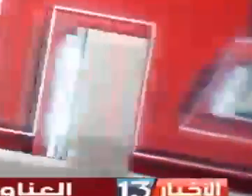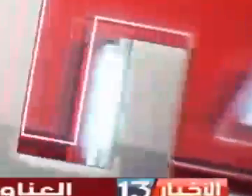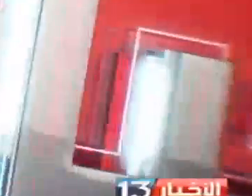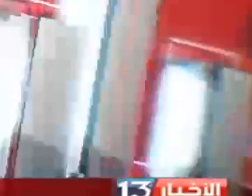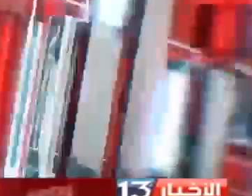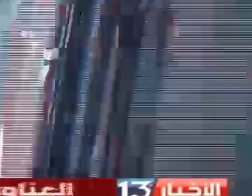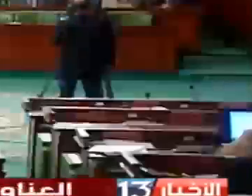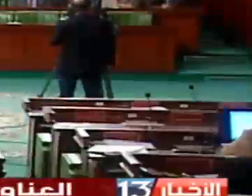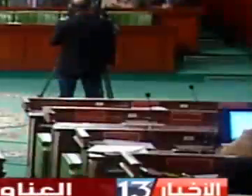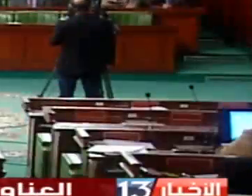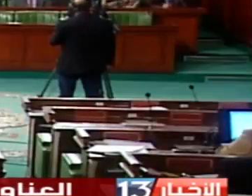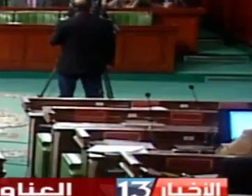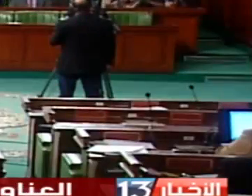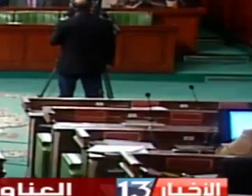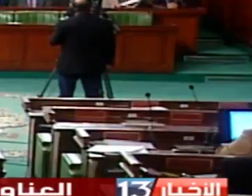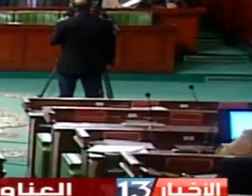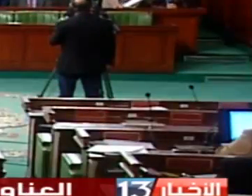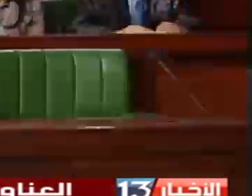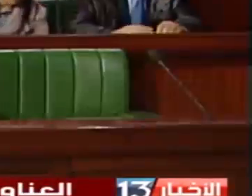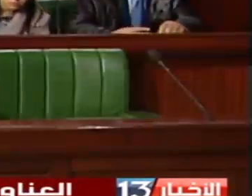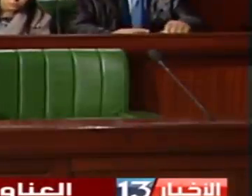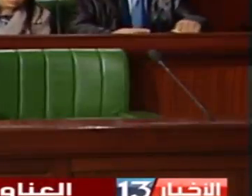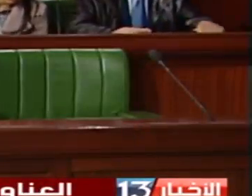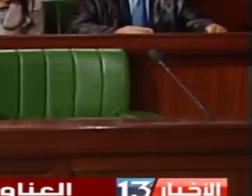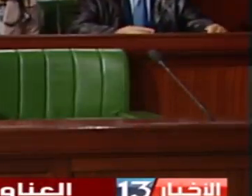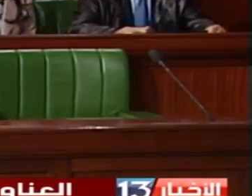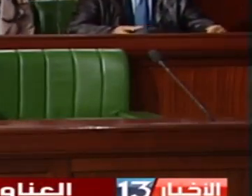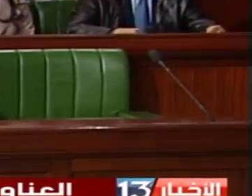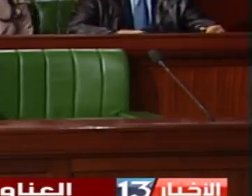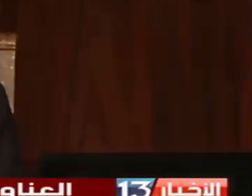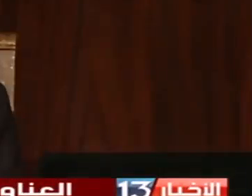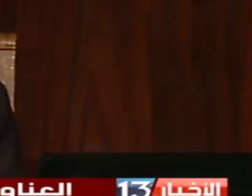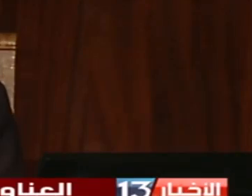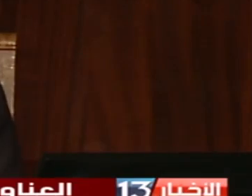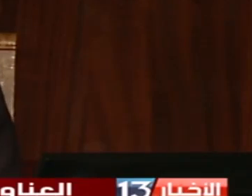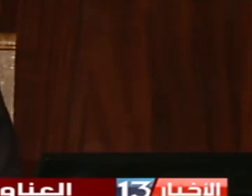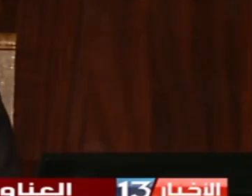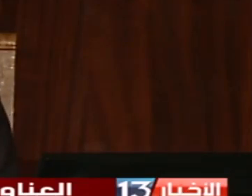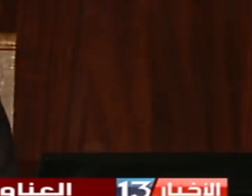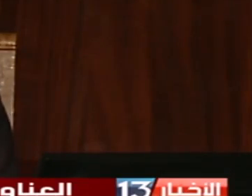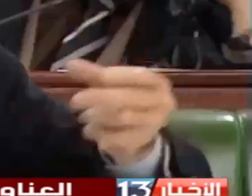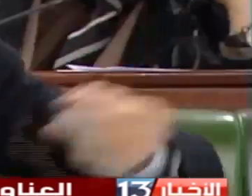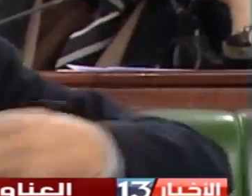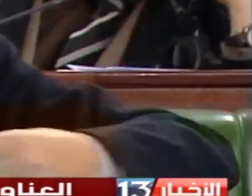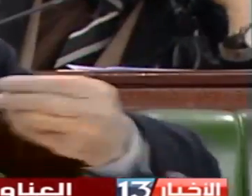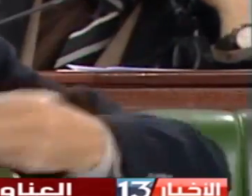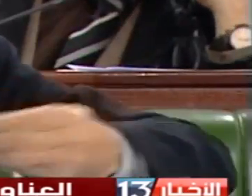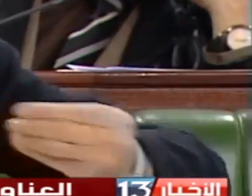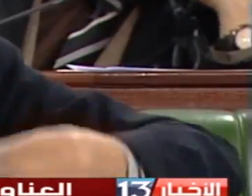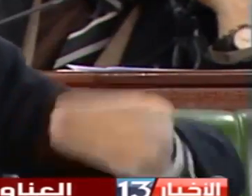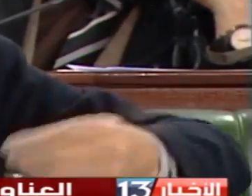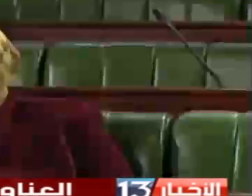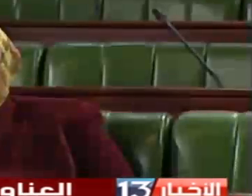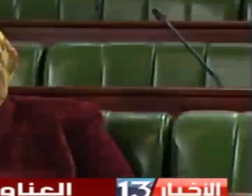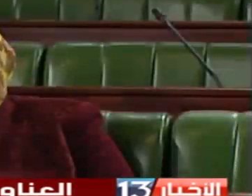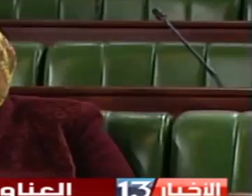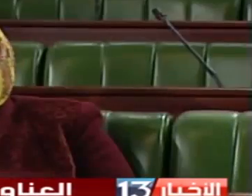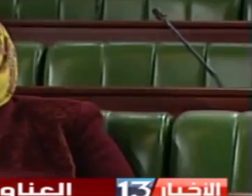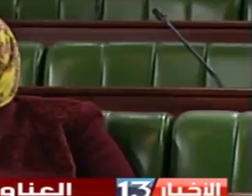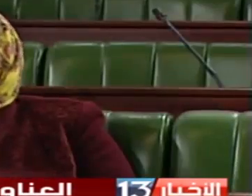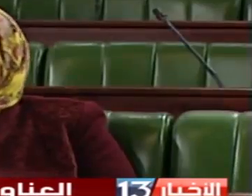مطالبهم جلسه بمجلس النواب مخصصه للنظر في تنقيح القانون المتعلق باحداث نظام جبائي تفاضلي خاص بالسيارات